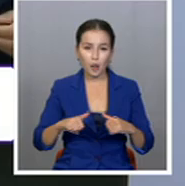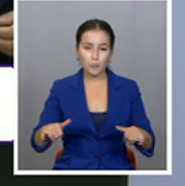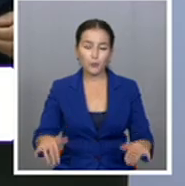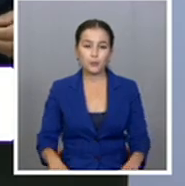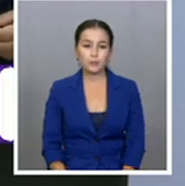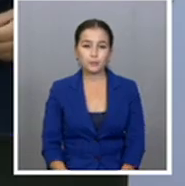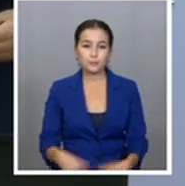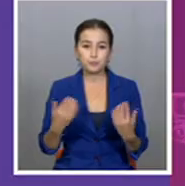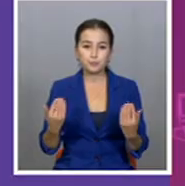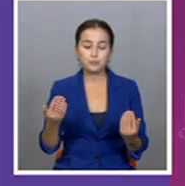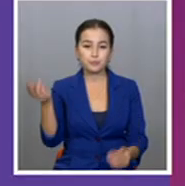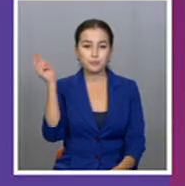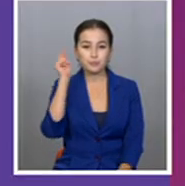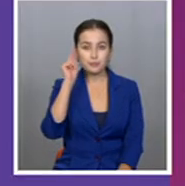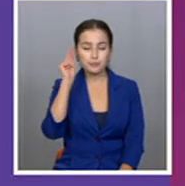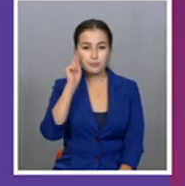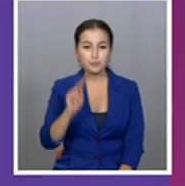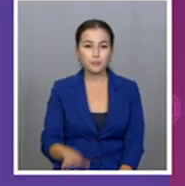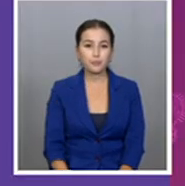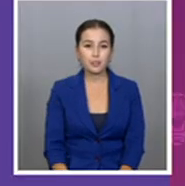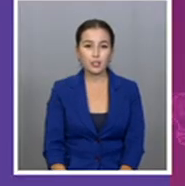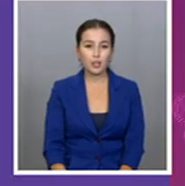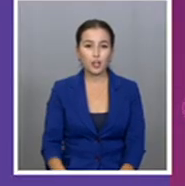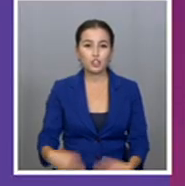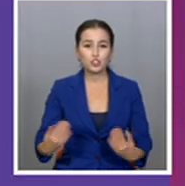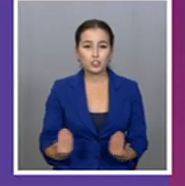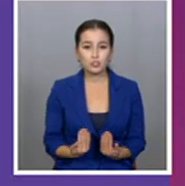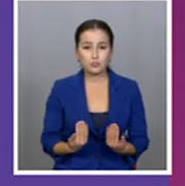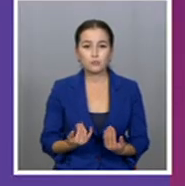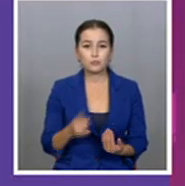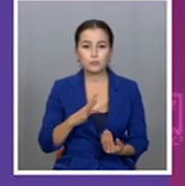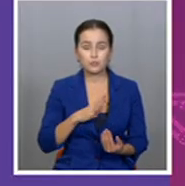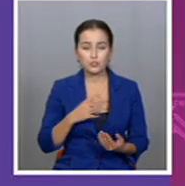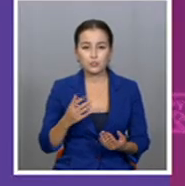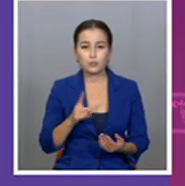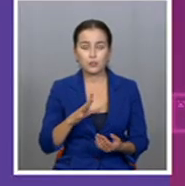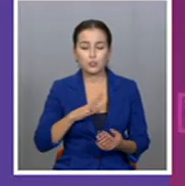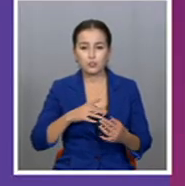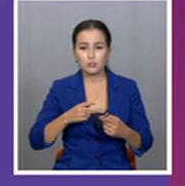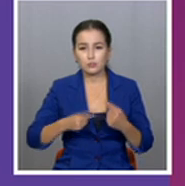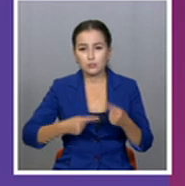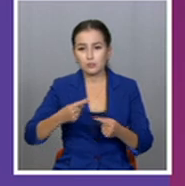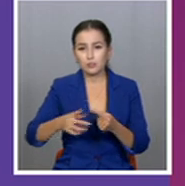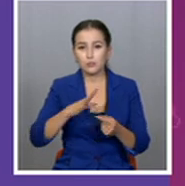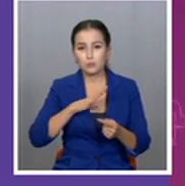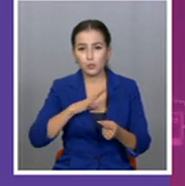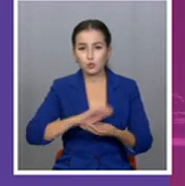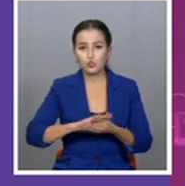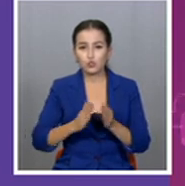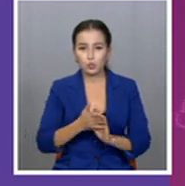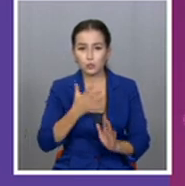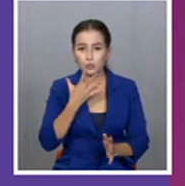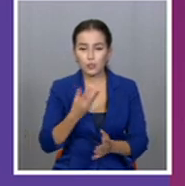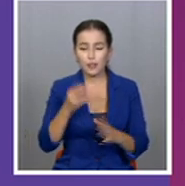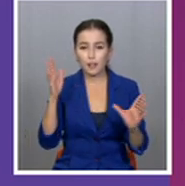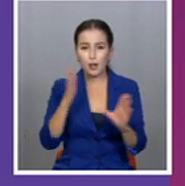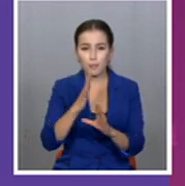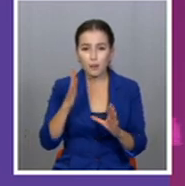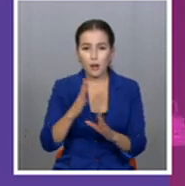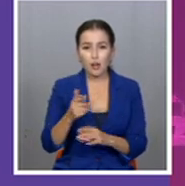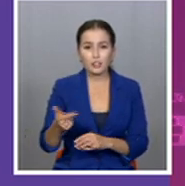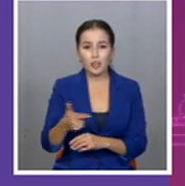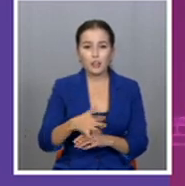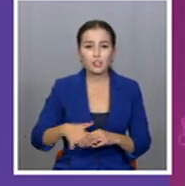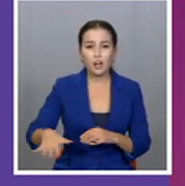Бүгінгі сабақта тіршілікті қамтамасыз ету жүйесімен танысасыз. Табиғат пен географияның